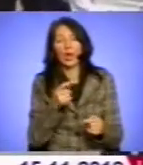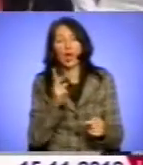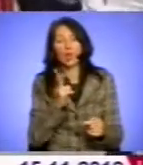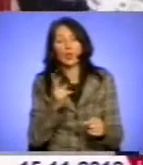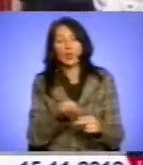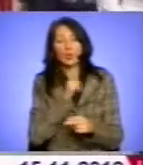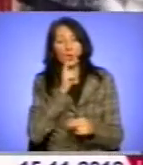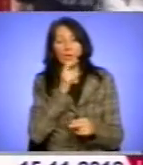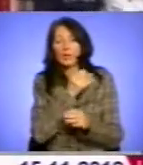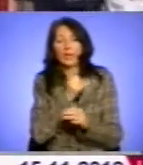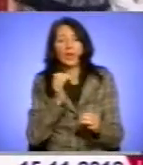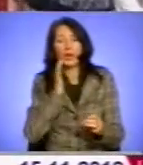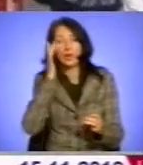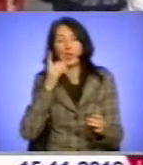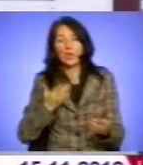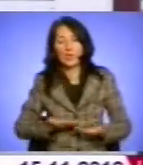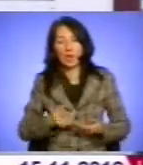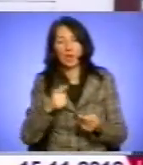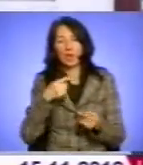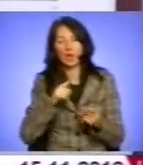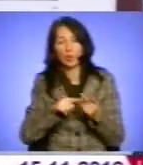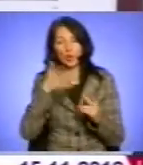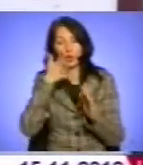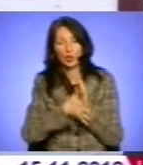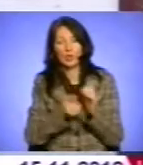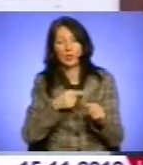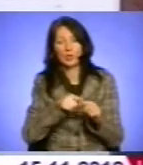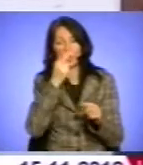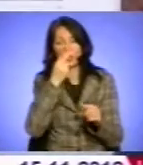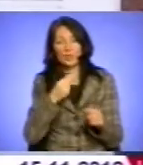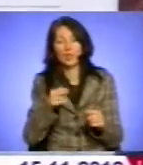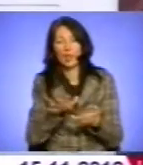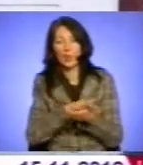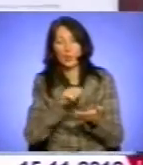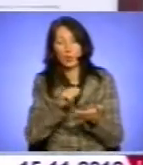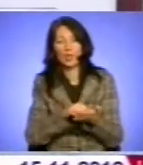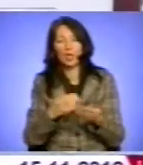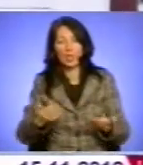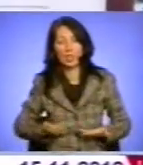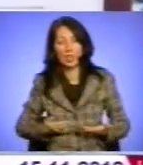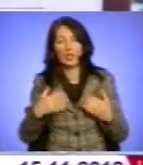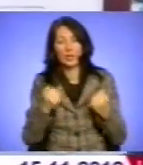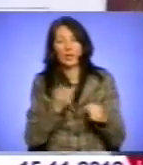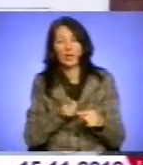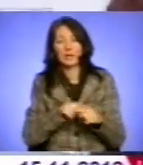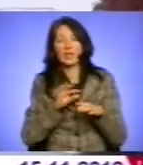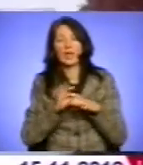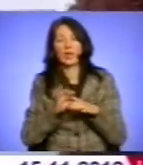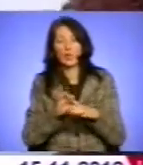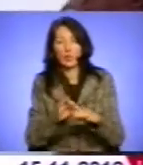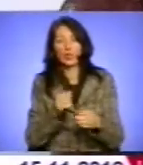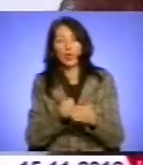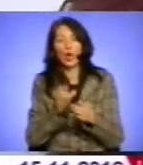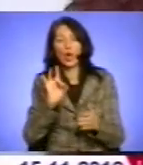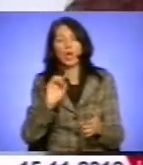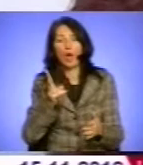звичка псує здоров'я і самопочуття. Вважаю, як хлопець, так і дівчина не повинні палити. Це призводить до раку легень, це всім відомо. І